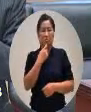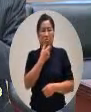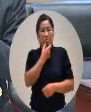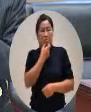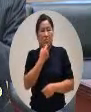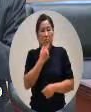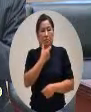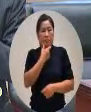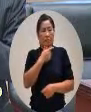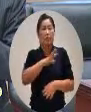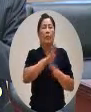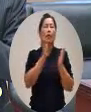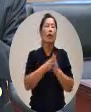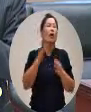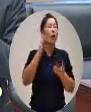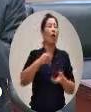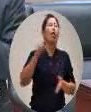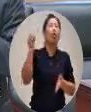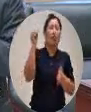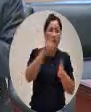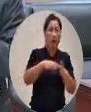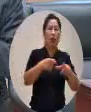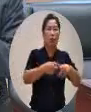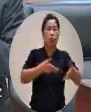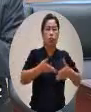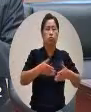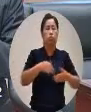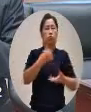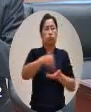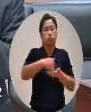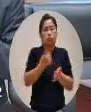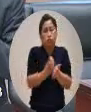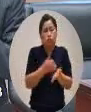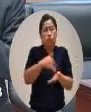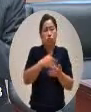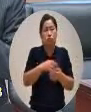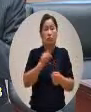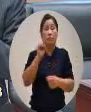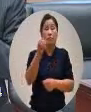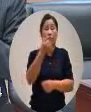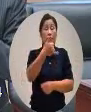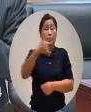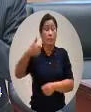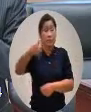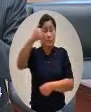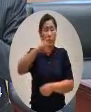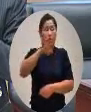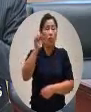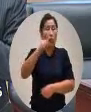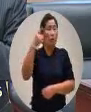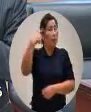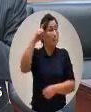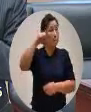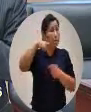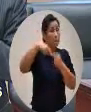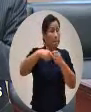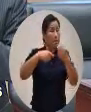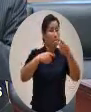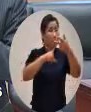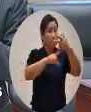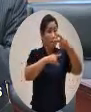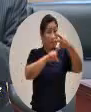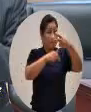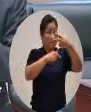從善如流要變在公務預算那議長也同意了說明年二三月的時候如果是臨時會